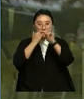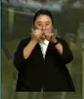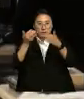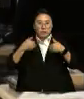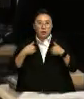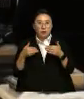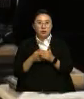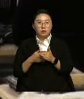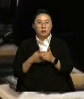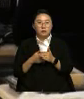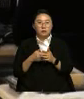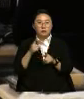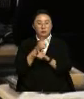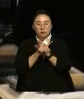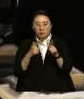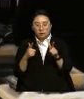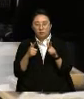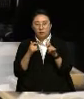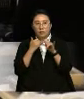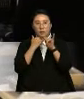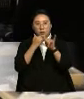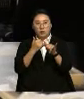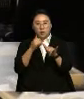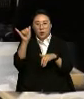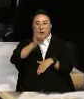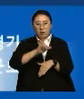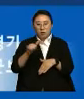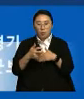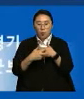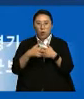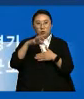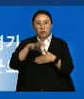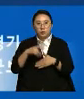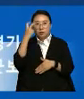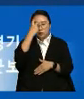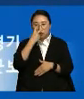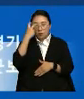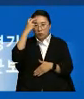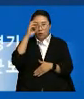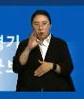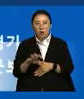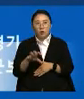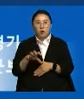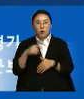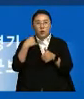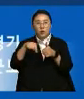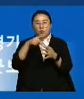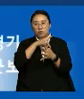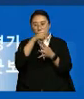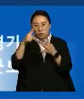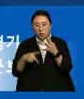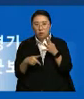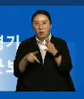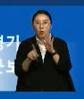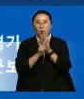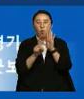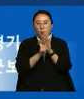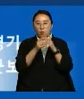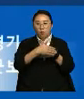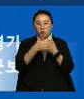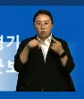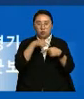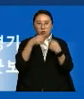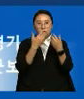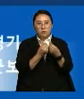수상했습니다. 웨비나로 진행된 대회는 전국의 보건소가 지켜보는 가운데 보건교육 프로그램과 홍보부스